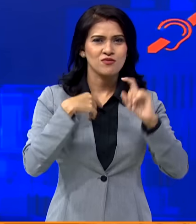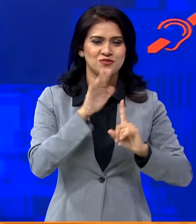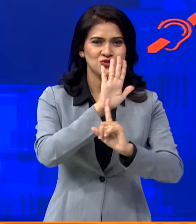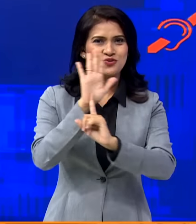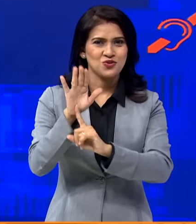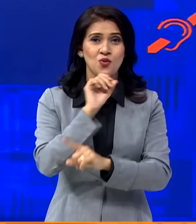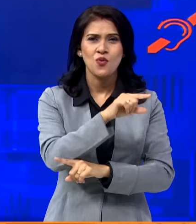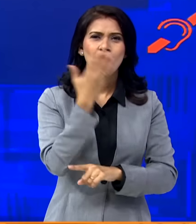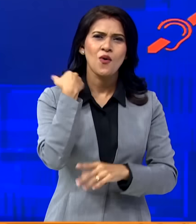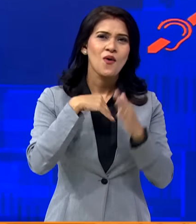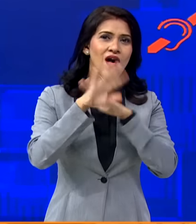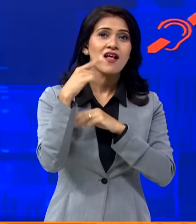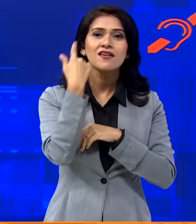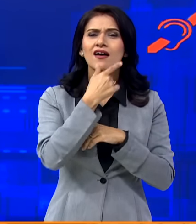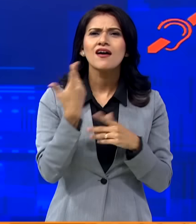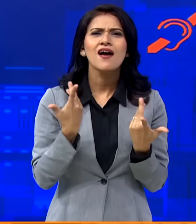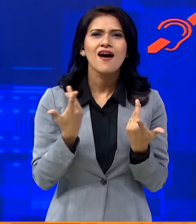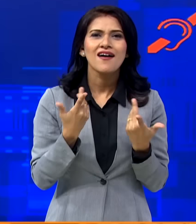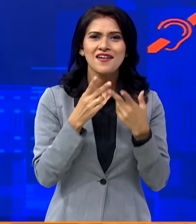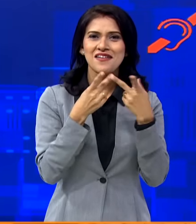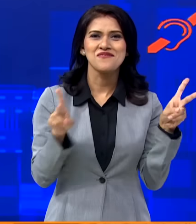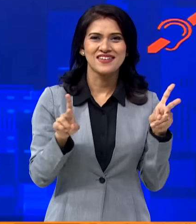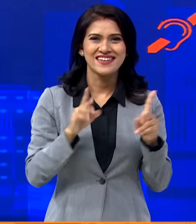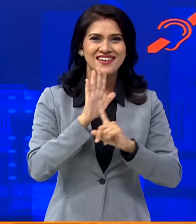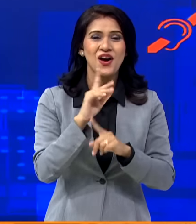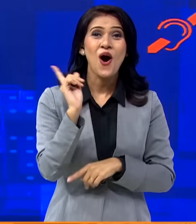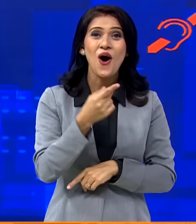देखें आप उस समय कैसे दिखते थे